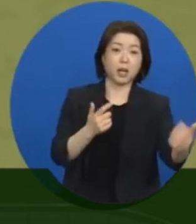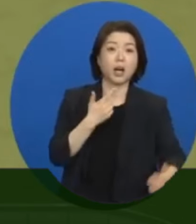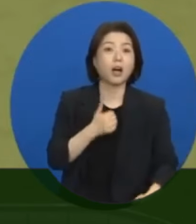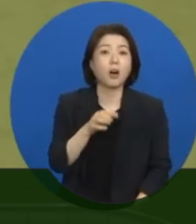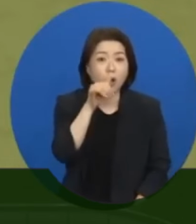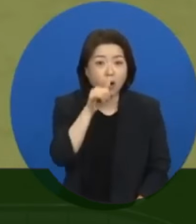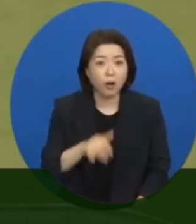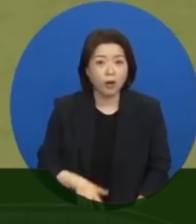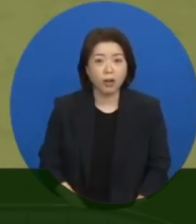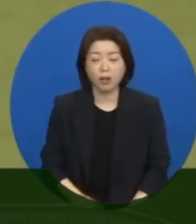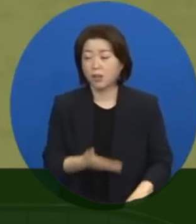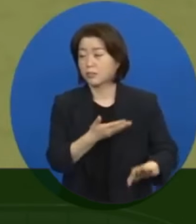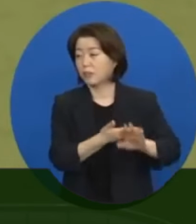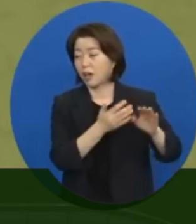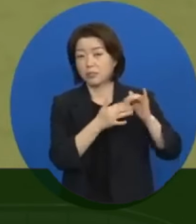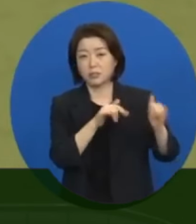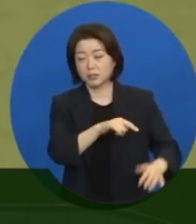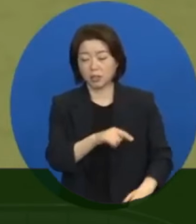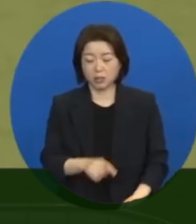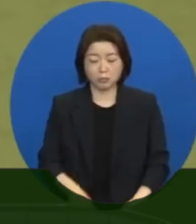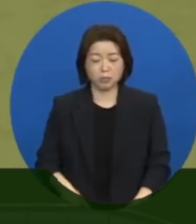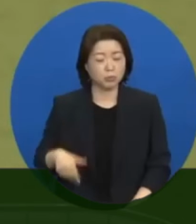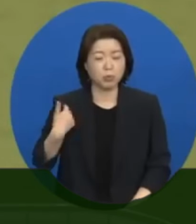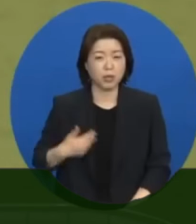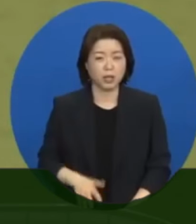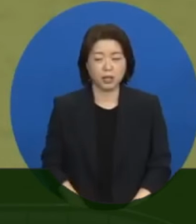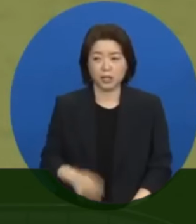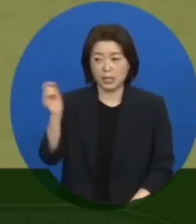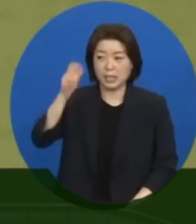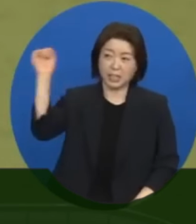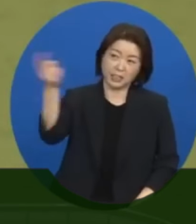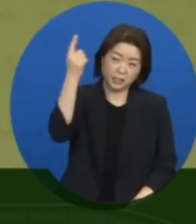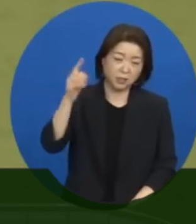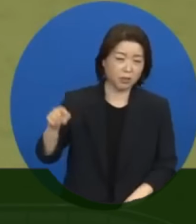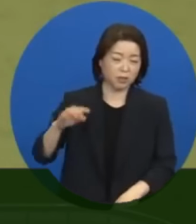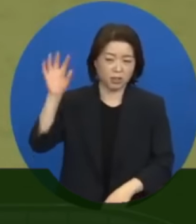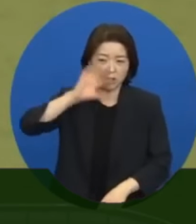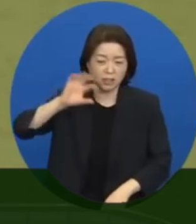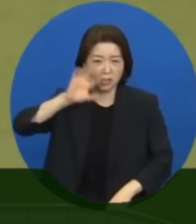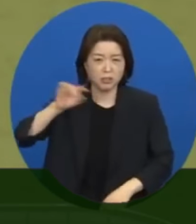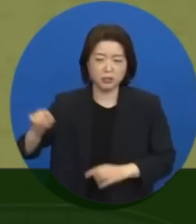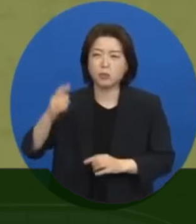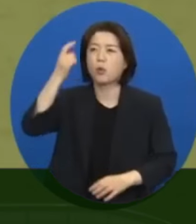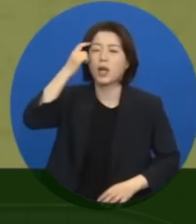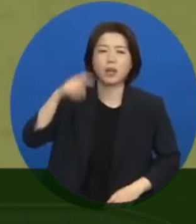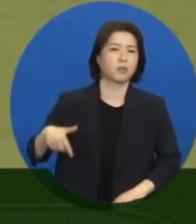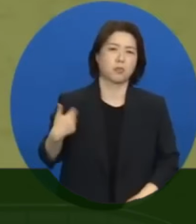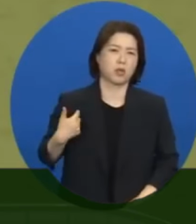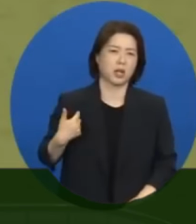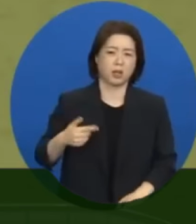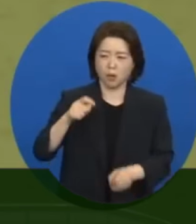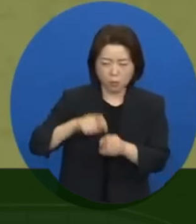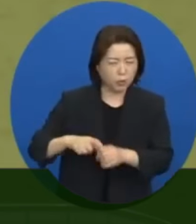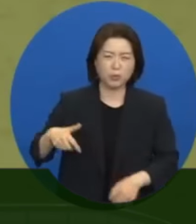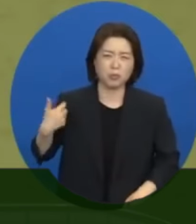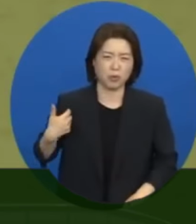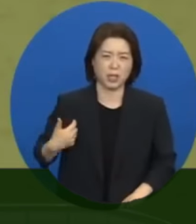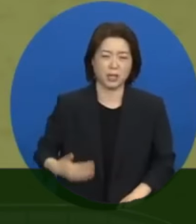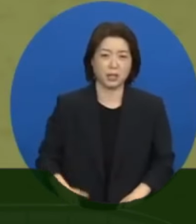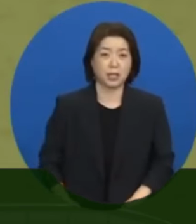남들은 몰랐죠 얘는 맨날 돌판 맺을 만하네요 뭐 이렇게 놀렸을 몰라요 부모도 날 버리고 세상도